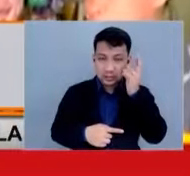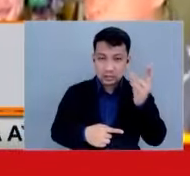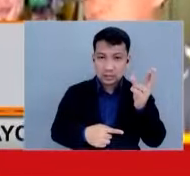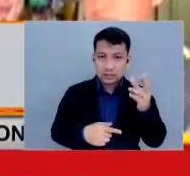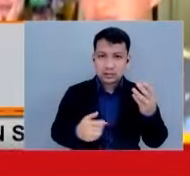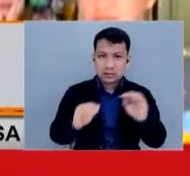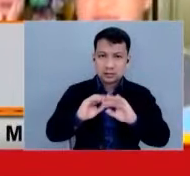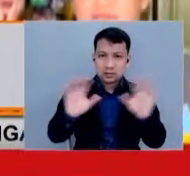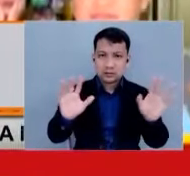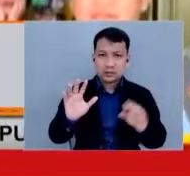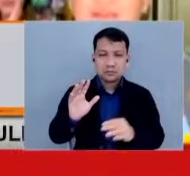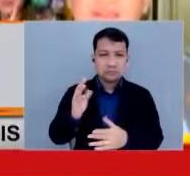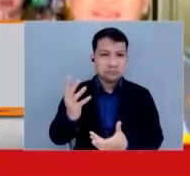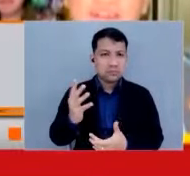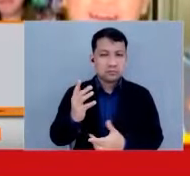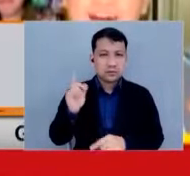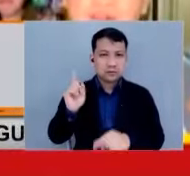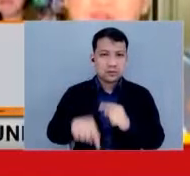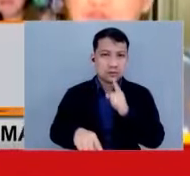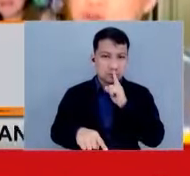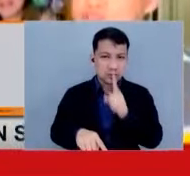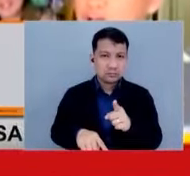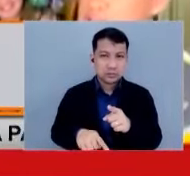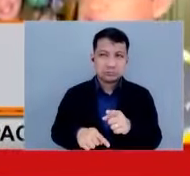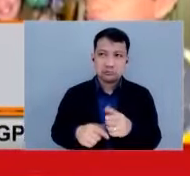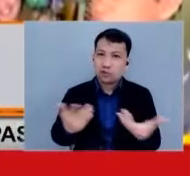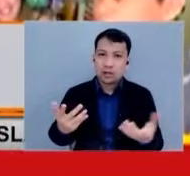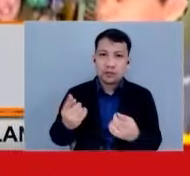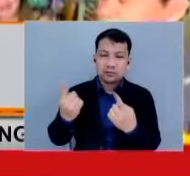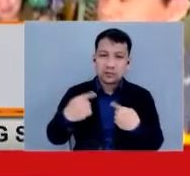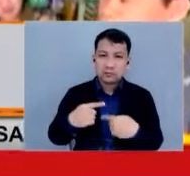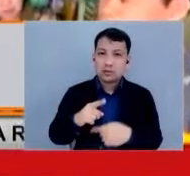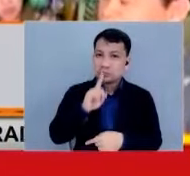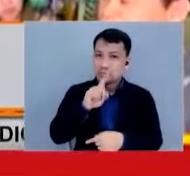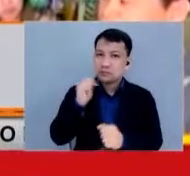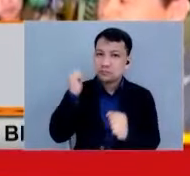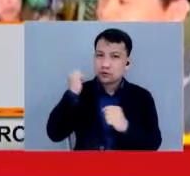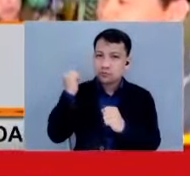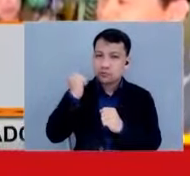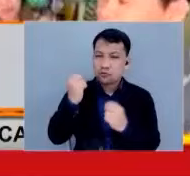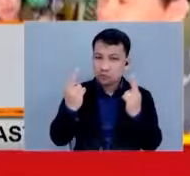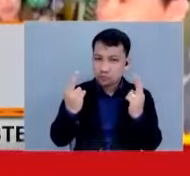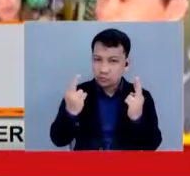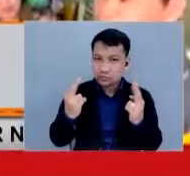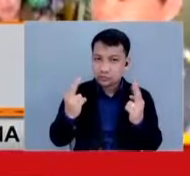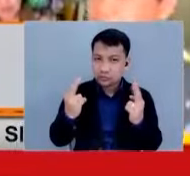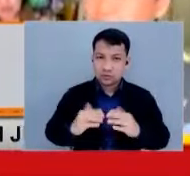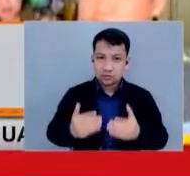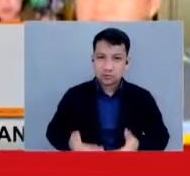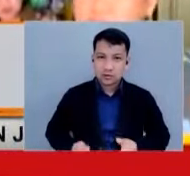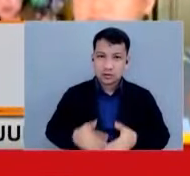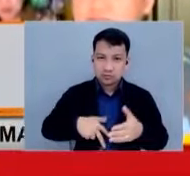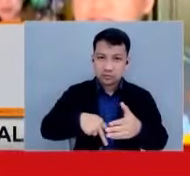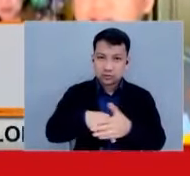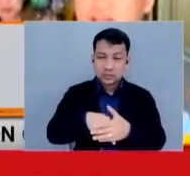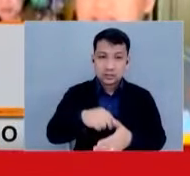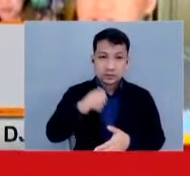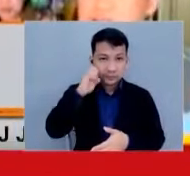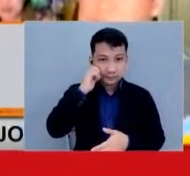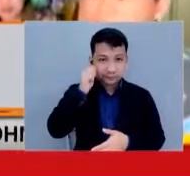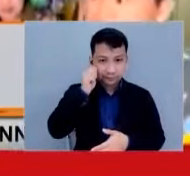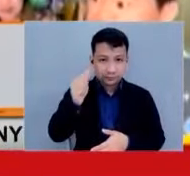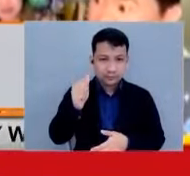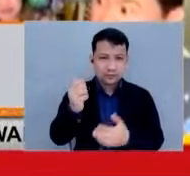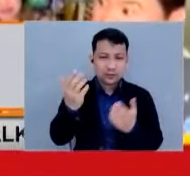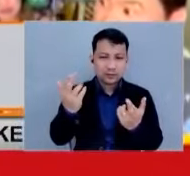Mama Ogs, hindi pa naman ito kumpirmado pero maasa siyang buntis nga si Ellen. Anya, matagal na kasing hinihiling ni na